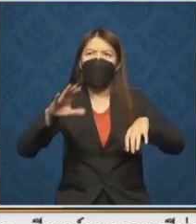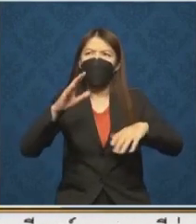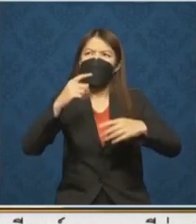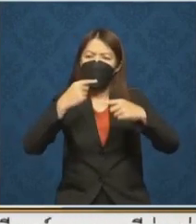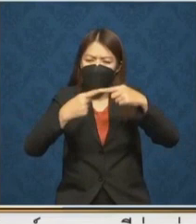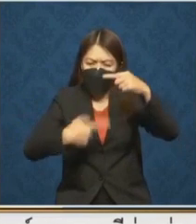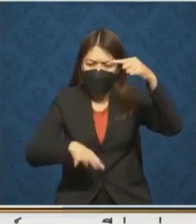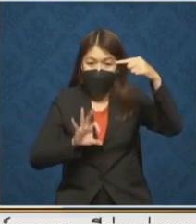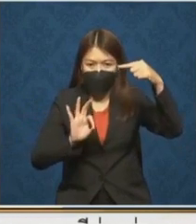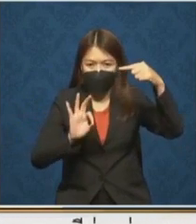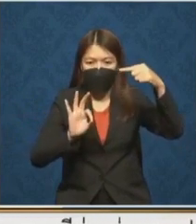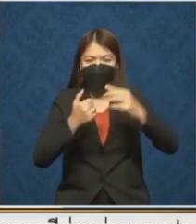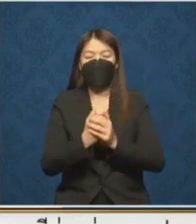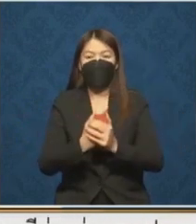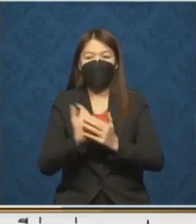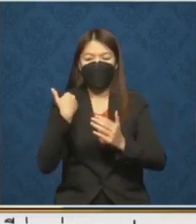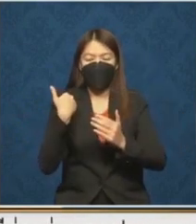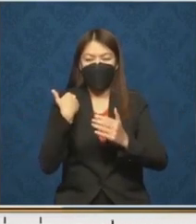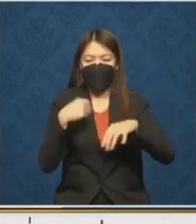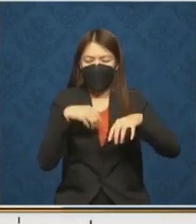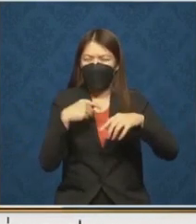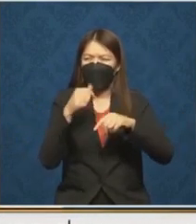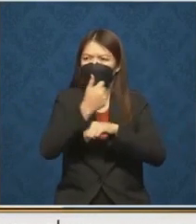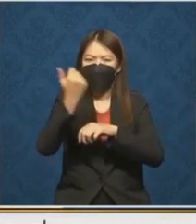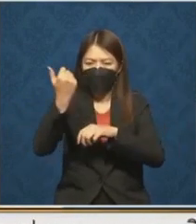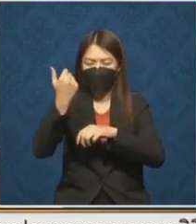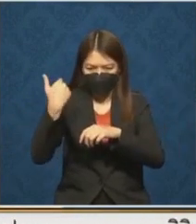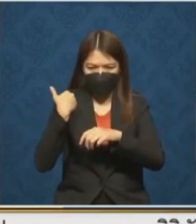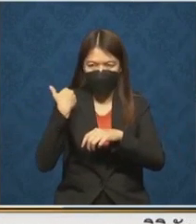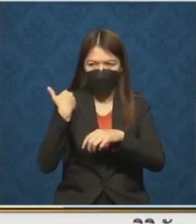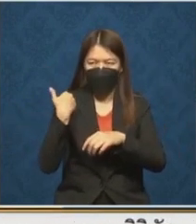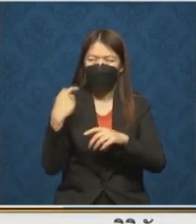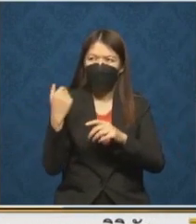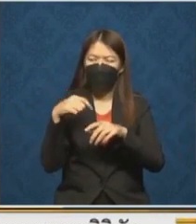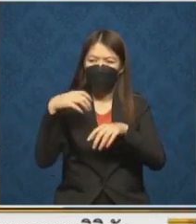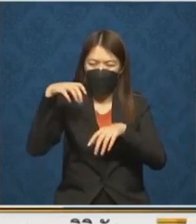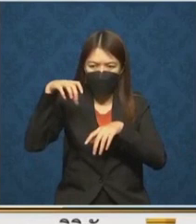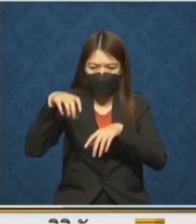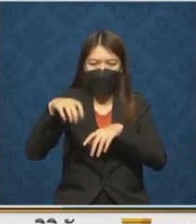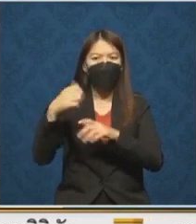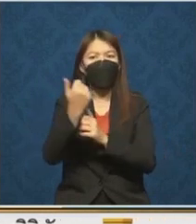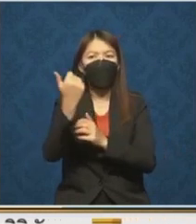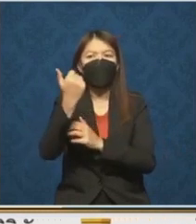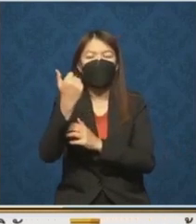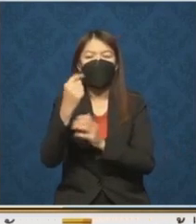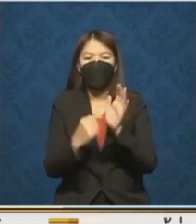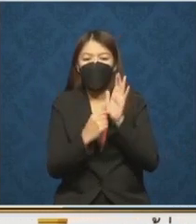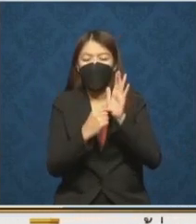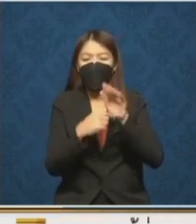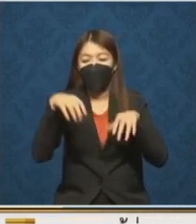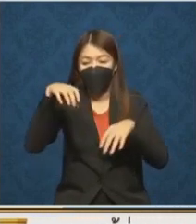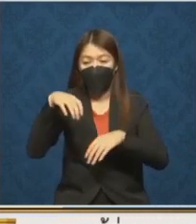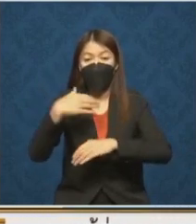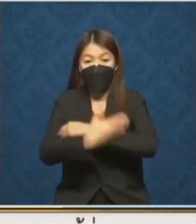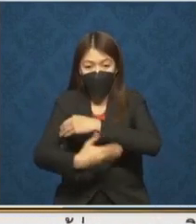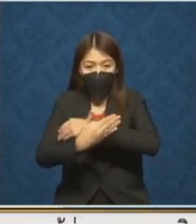ยังมีหน่วยงาน อนๆ เช่นลดไฟ